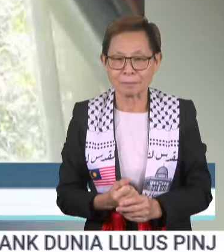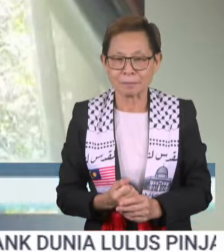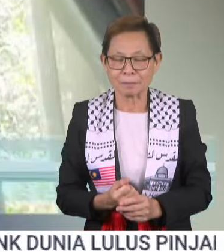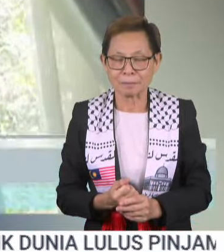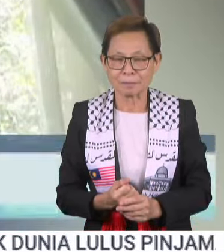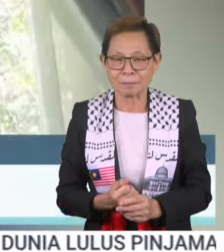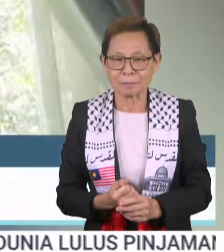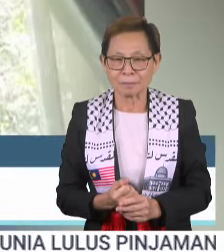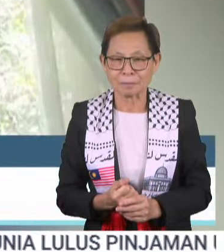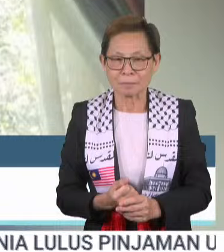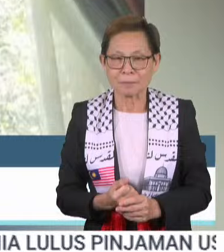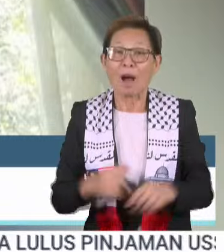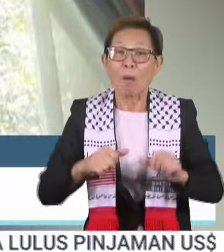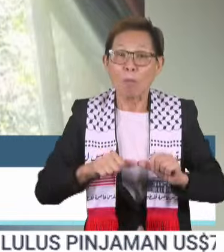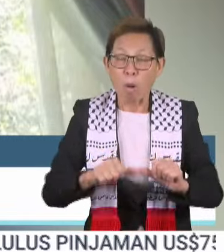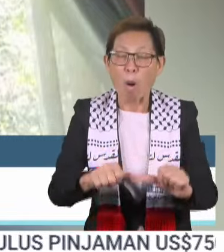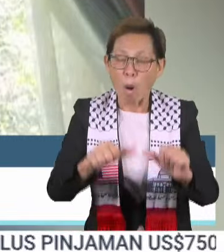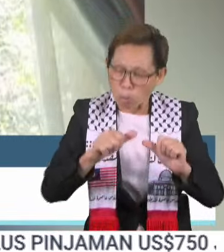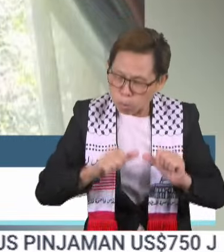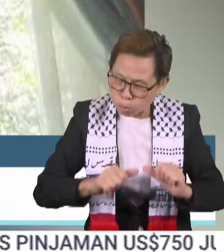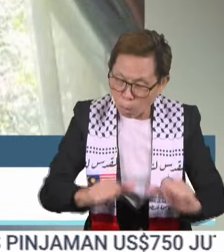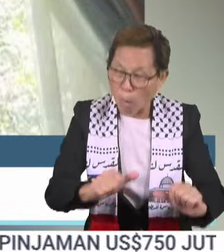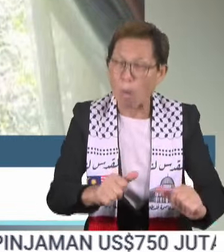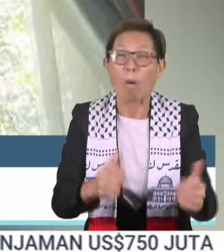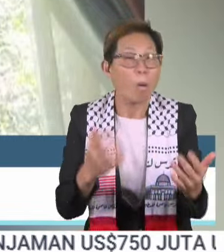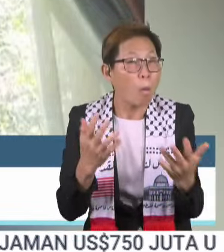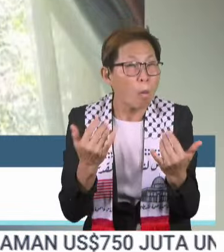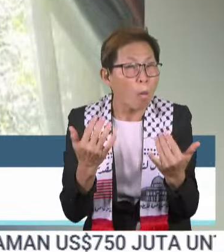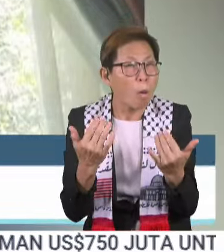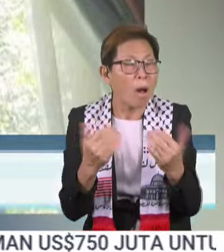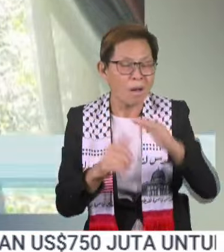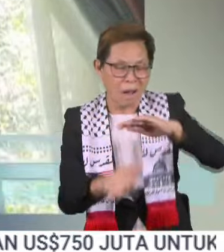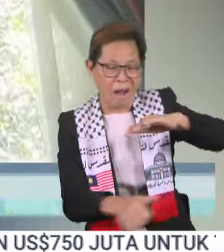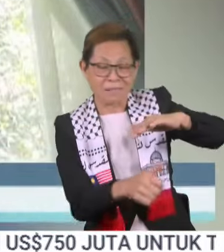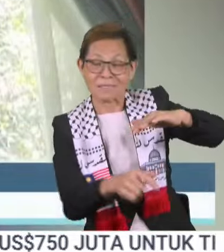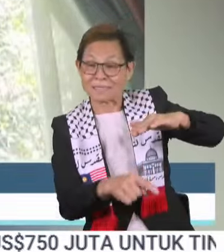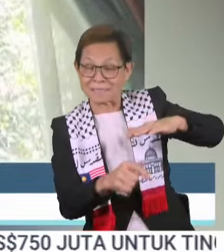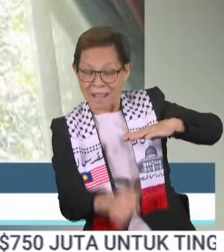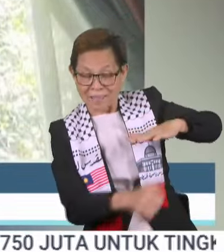Pengekalan ini adalah berasaskan kepada